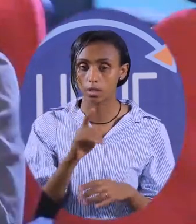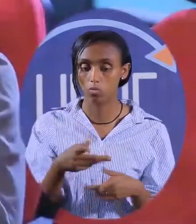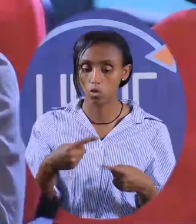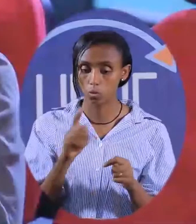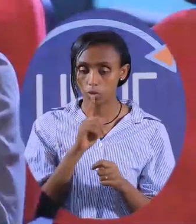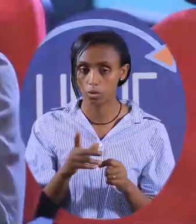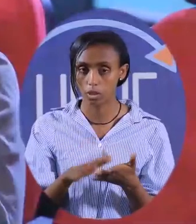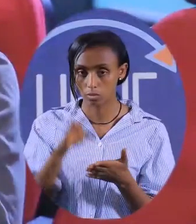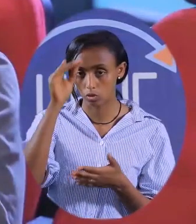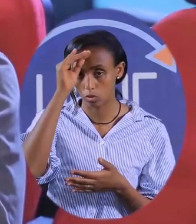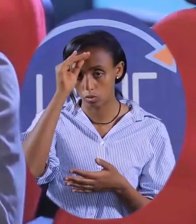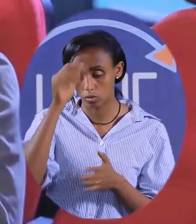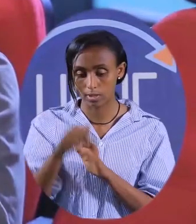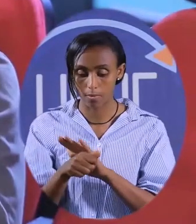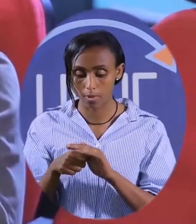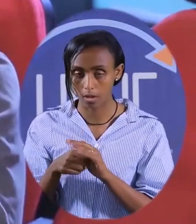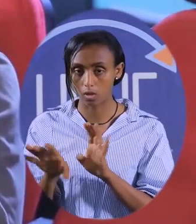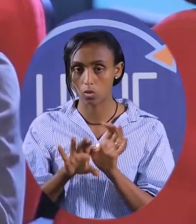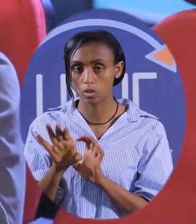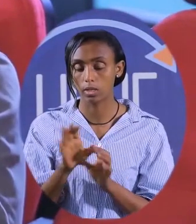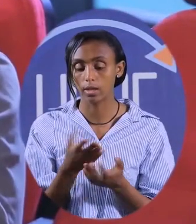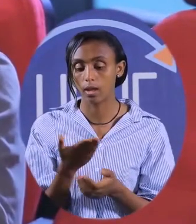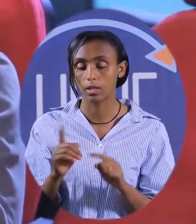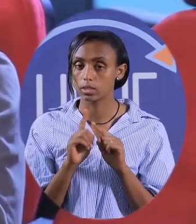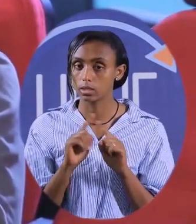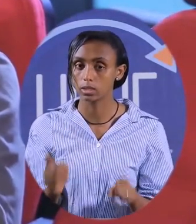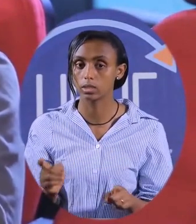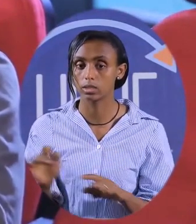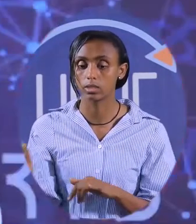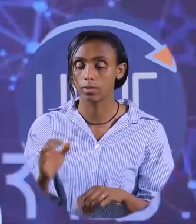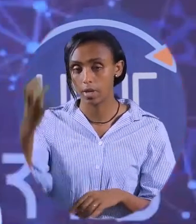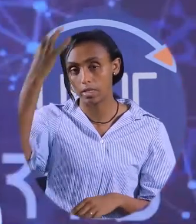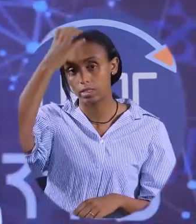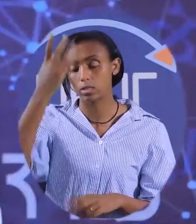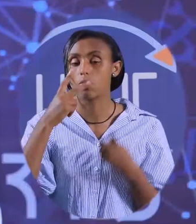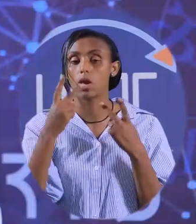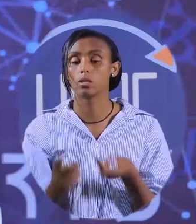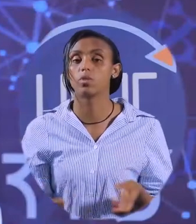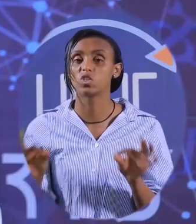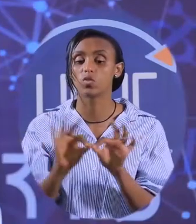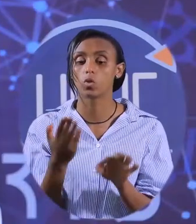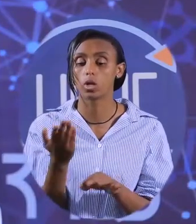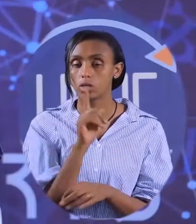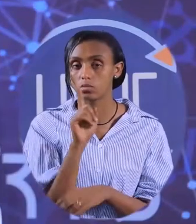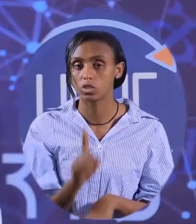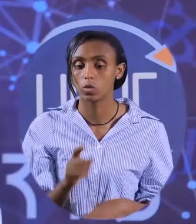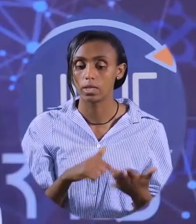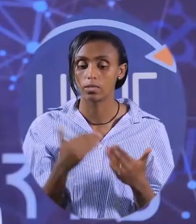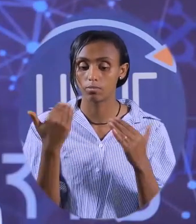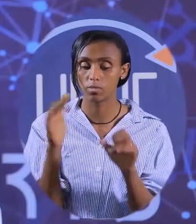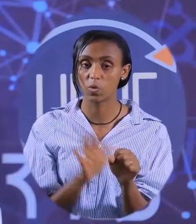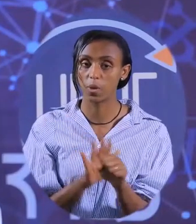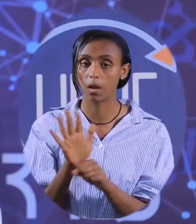ደግሞ የትምህርቱን ሴክተር ትንሽ ደበቅ አድርገውታል። ነገር ግን እንደ መንግስት ደግሞ በማየት ያለብን ነገር ምንድን ነው? ለዛ